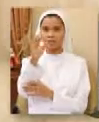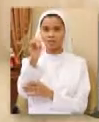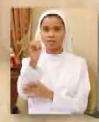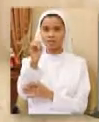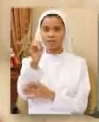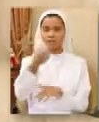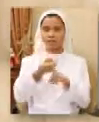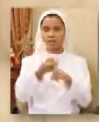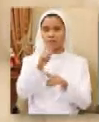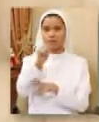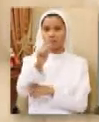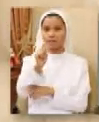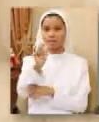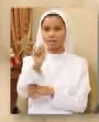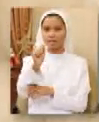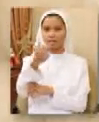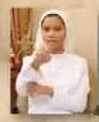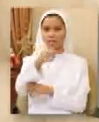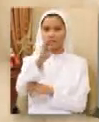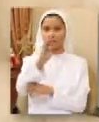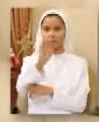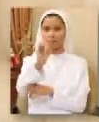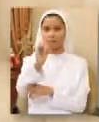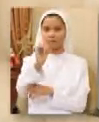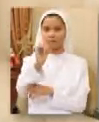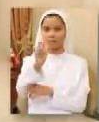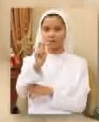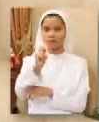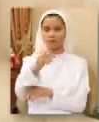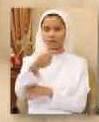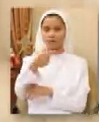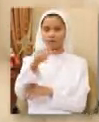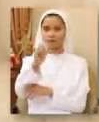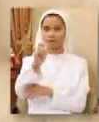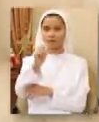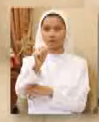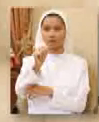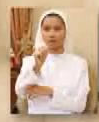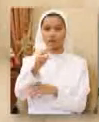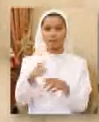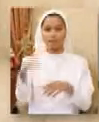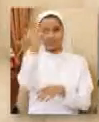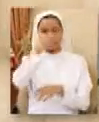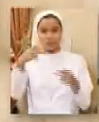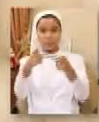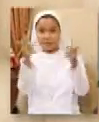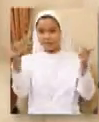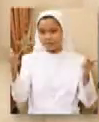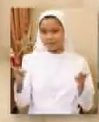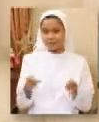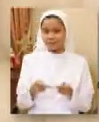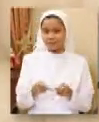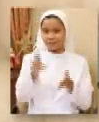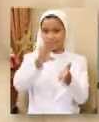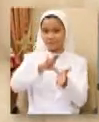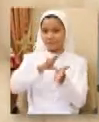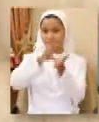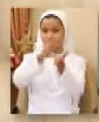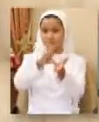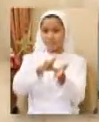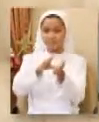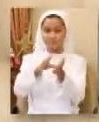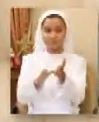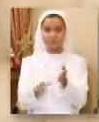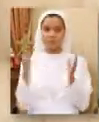Tagbon. Sa Karamuhan. Karamuhan. Beautiful place. Napakagandang place. No? Beautiful, you know, church. I was there. Ha? Andun ako. Mga 3 days